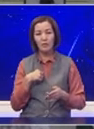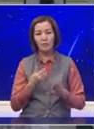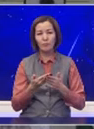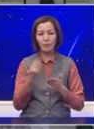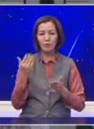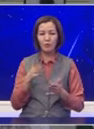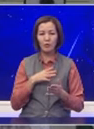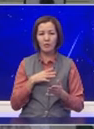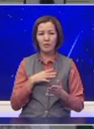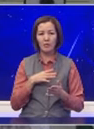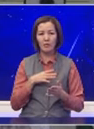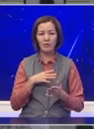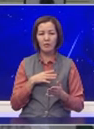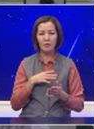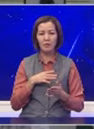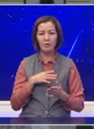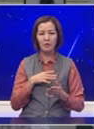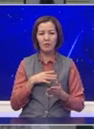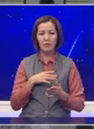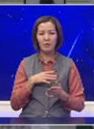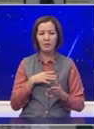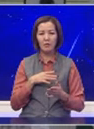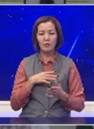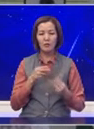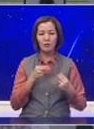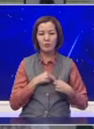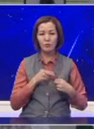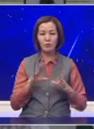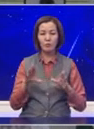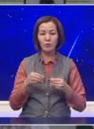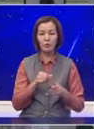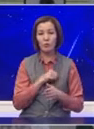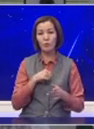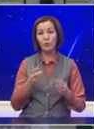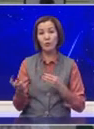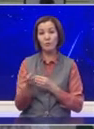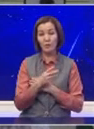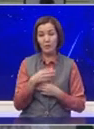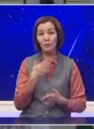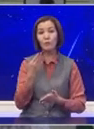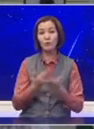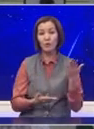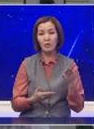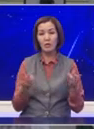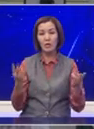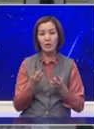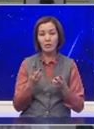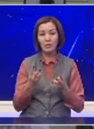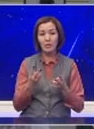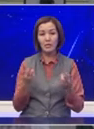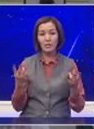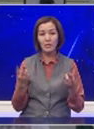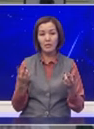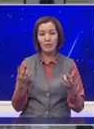бұрынғыдай жалынбаймыз, бүгін жұмыс берушілер өздері келіп жатыр. Өйткені қажеттілік үлкен жаңа жұмыс